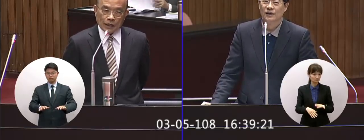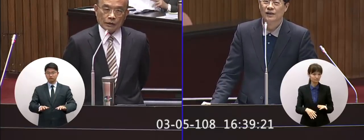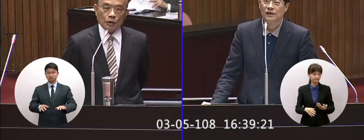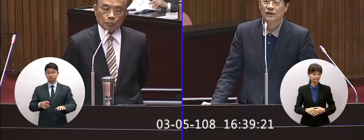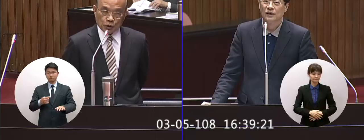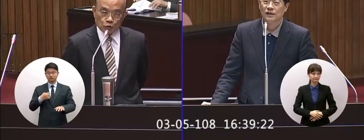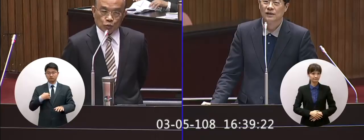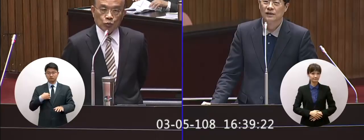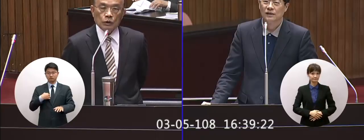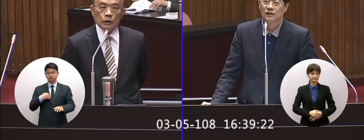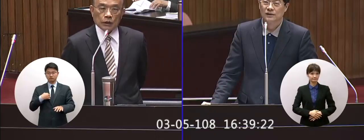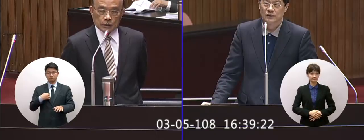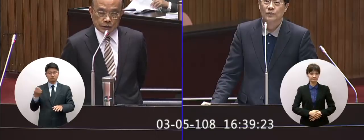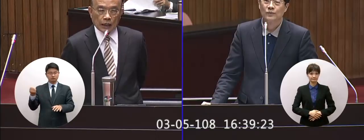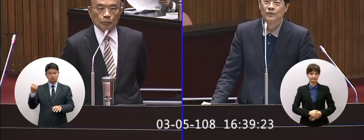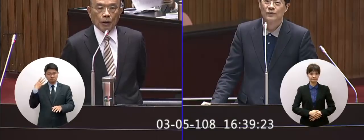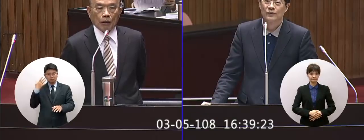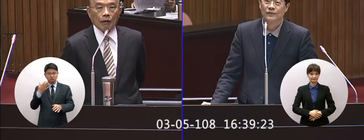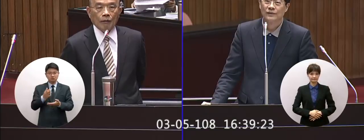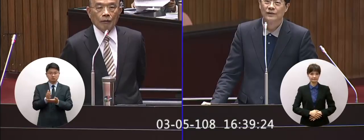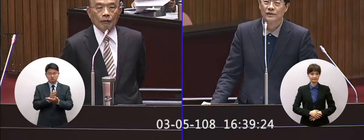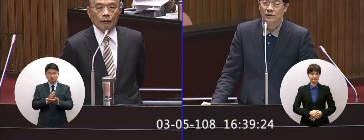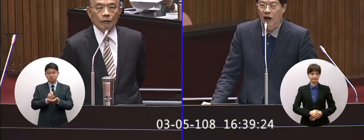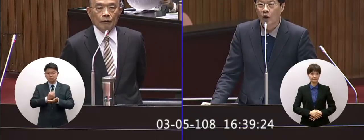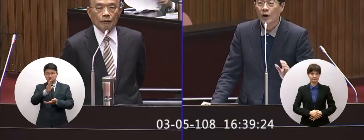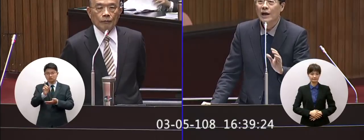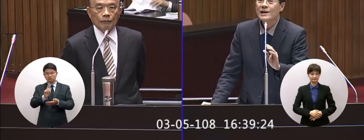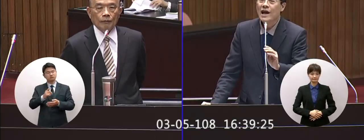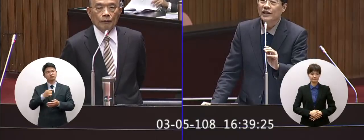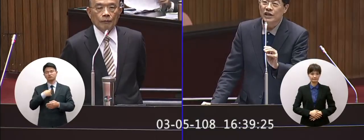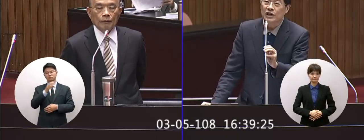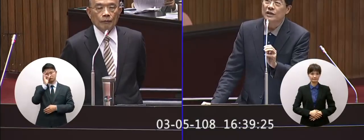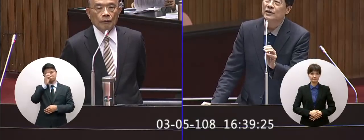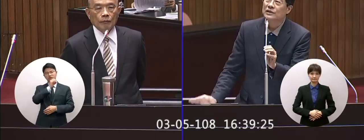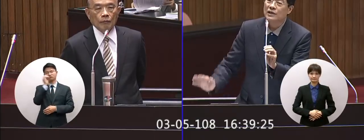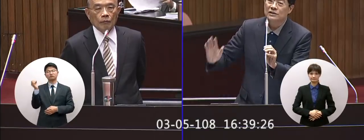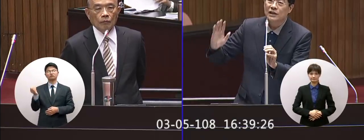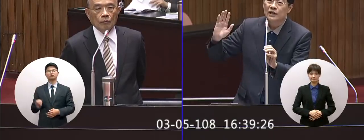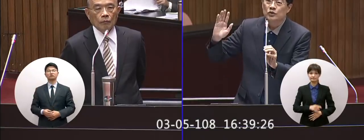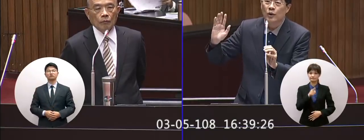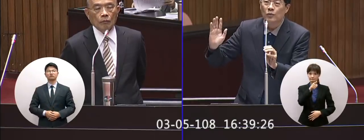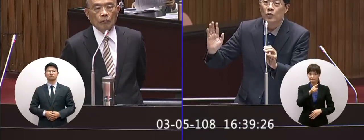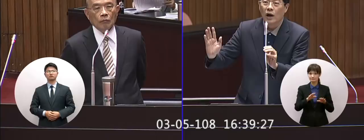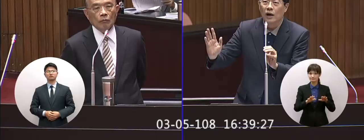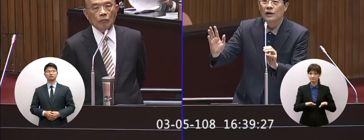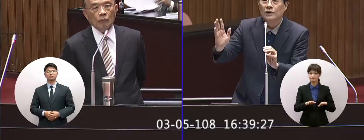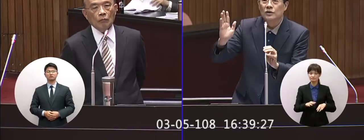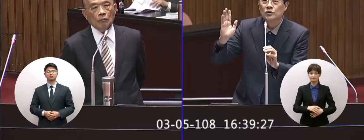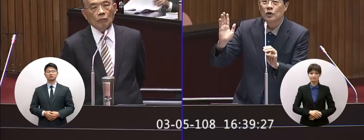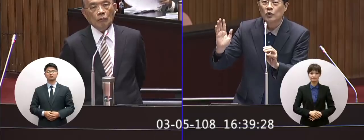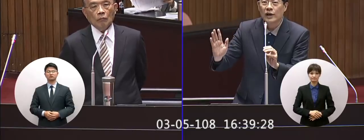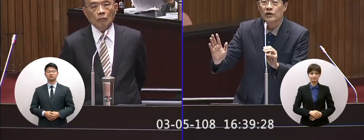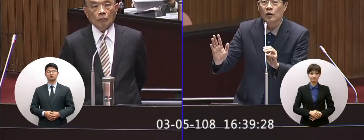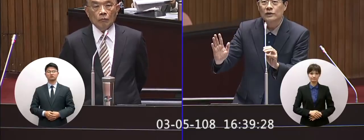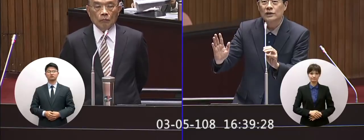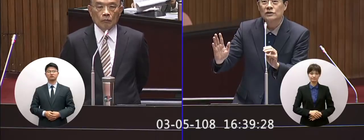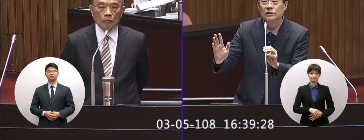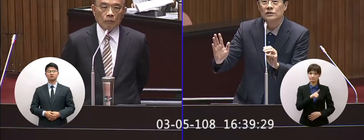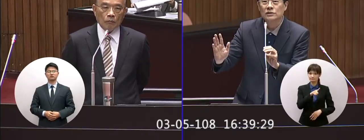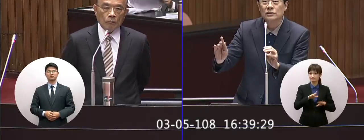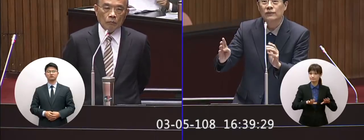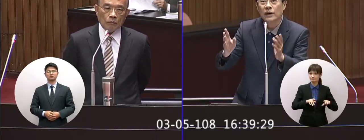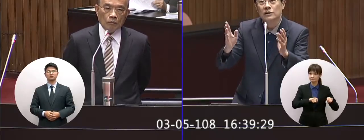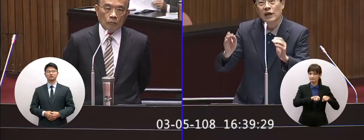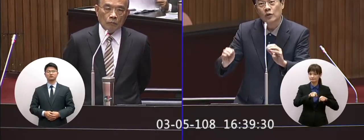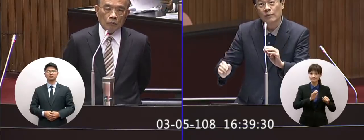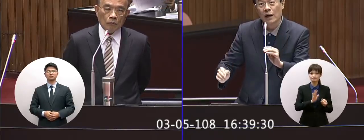有接到这样的评估跟这样的报告。 是好，那你现在全部啊所推动的就